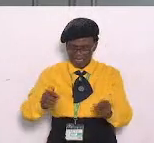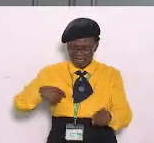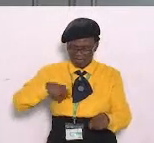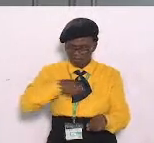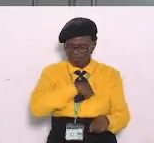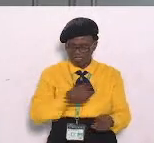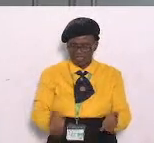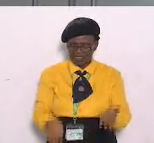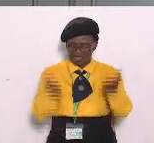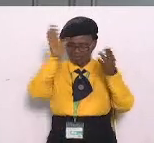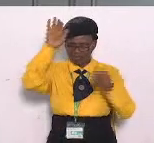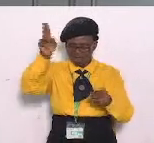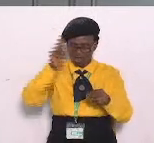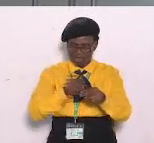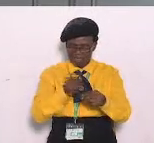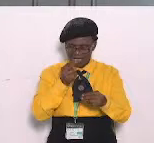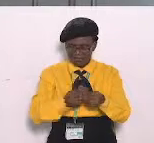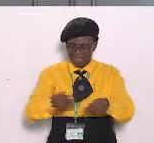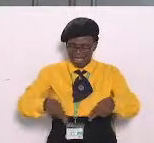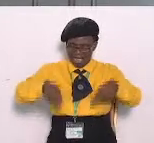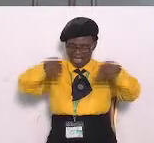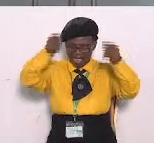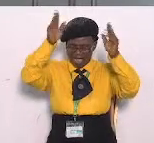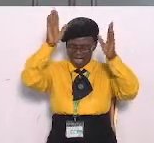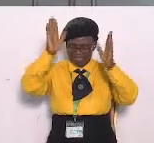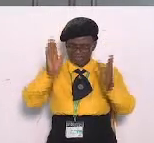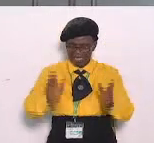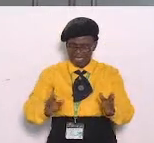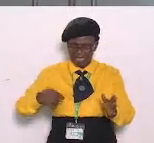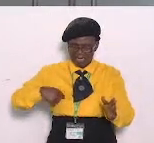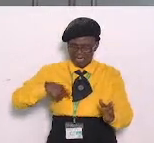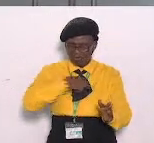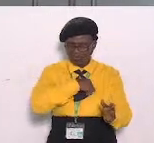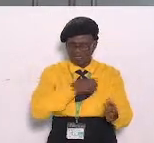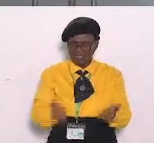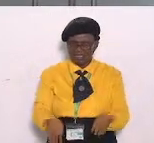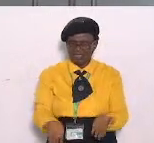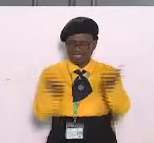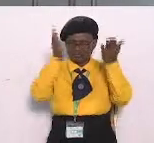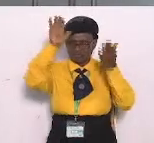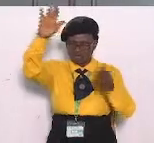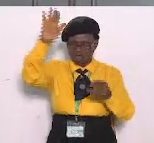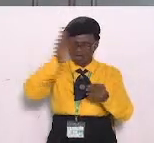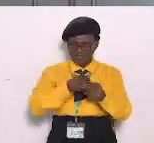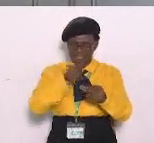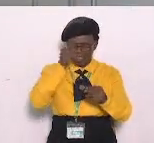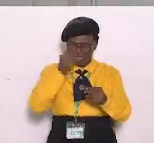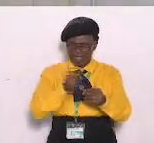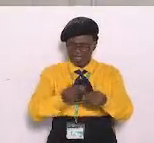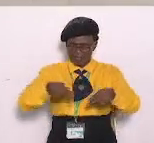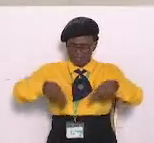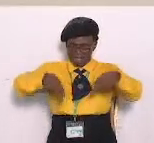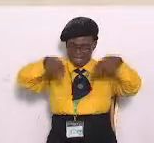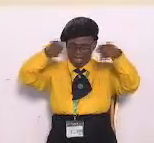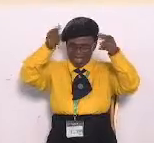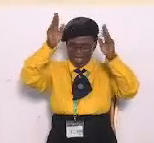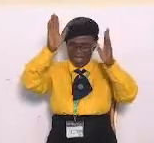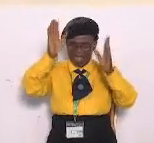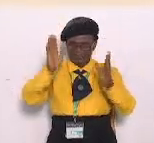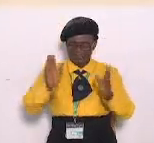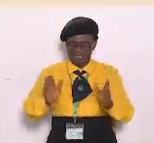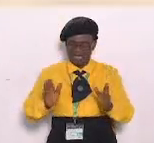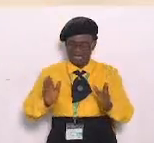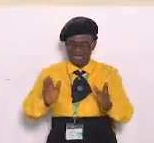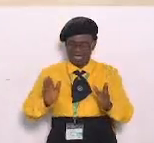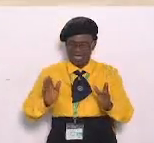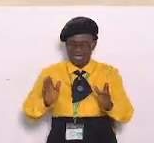élevons ton nom plus haut nous levons son nom plus